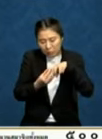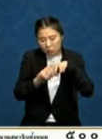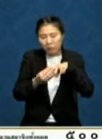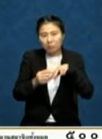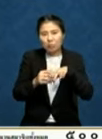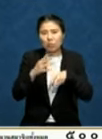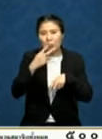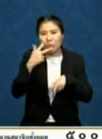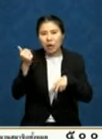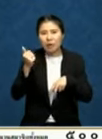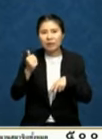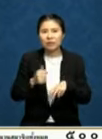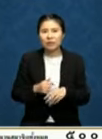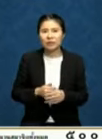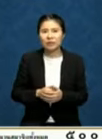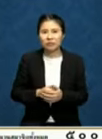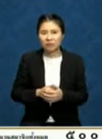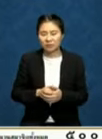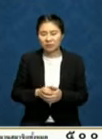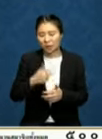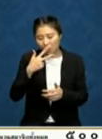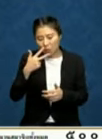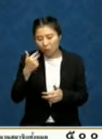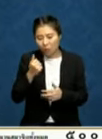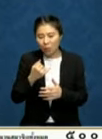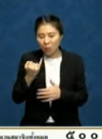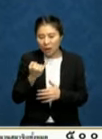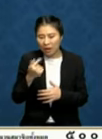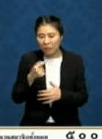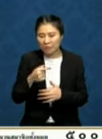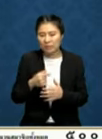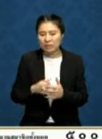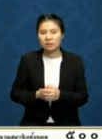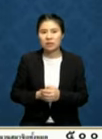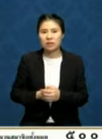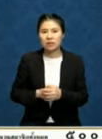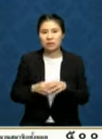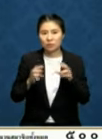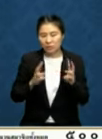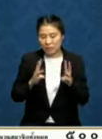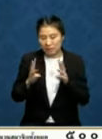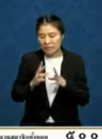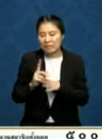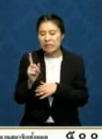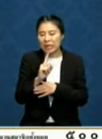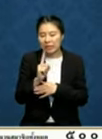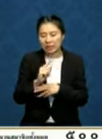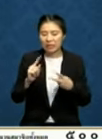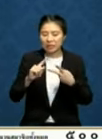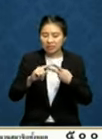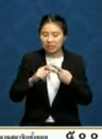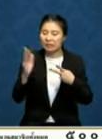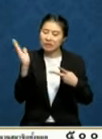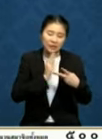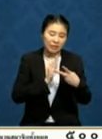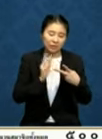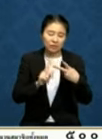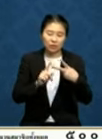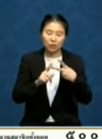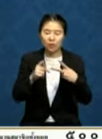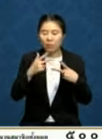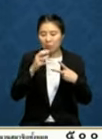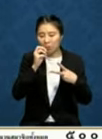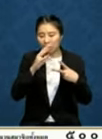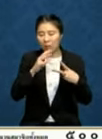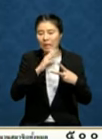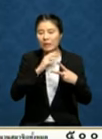ากกินลูกอมกับตีปากแล้วบอกว่าไม่เอาลูกอมอีกแล้ว2วิธีค่ะ ได้มีสถิติที่ศาสตราจารย์เบซิลเบิร์นส